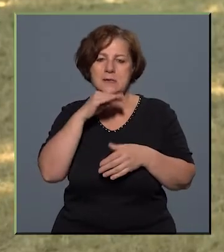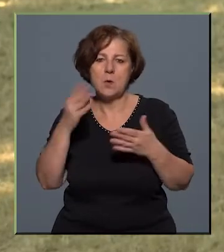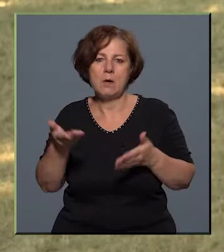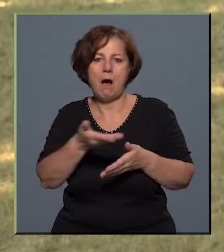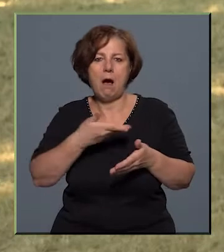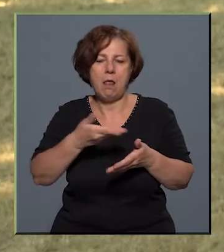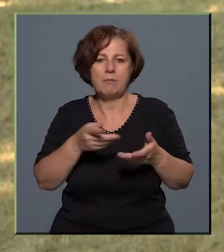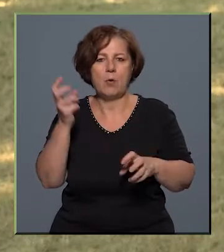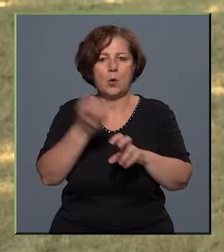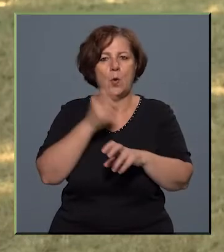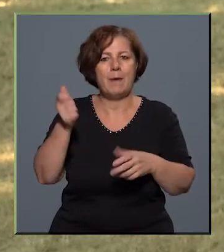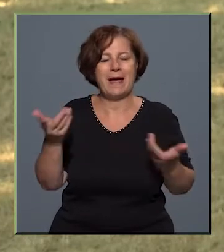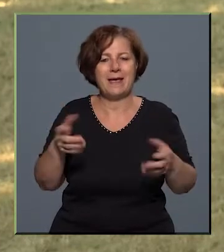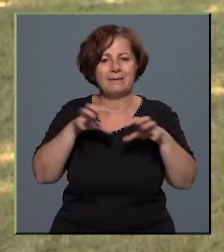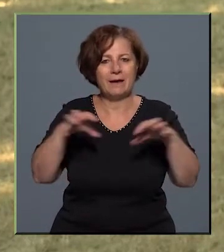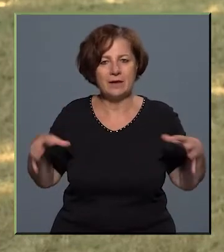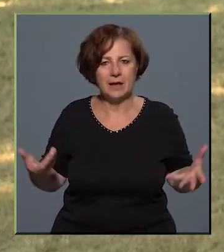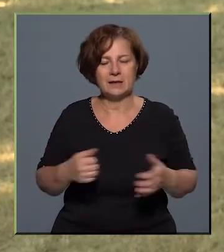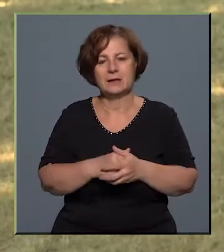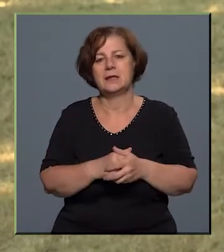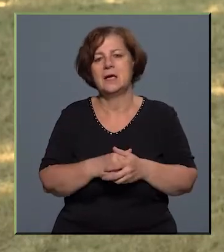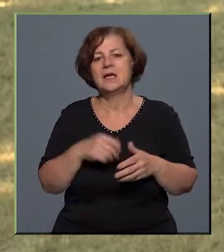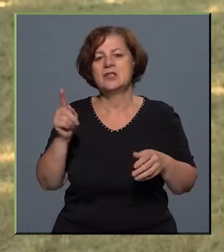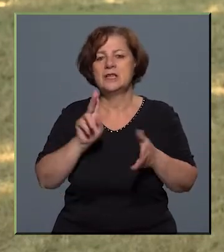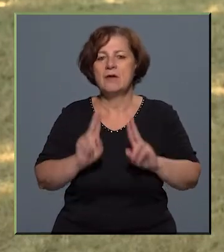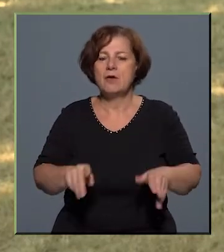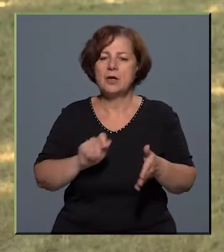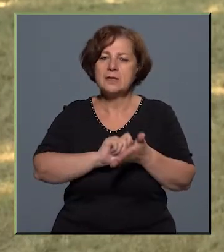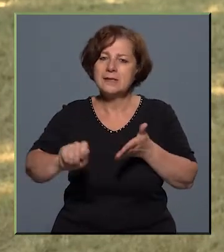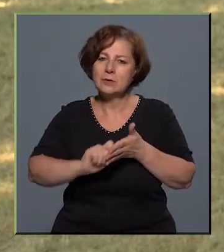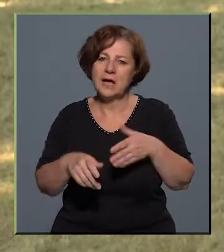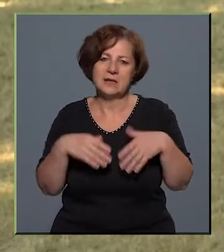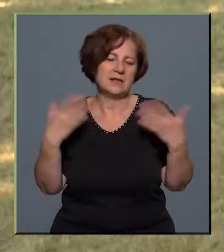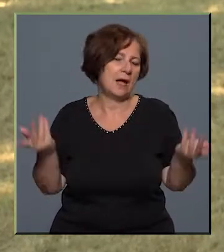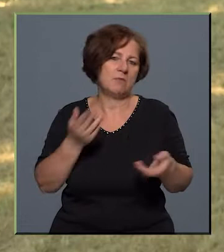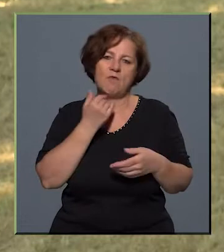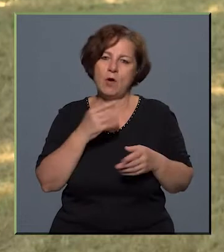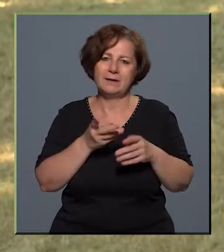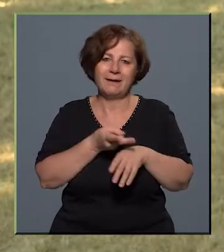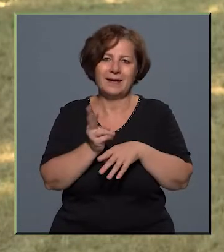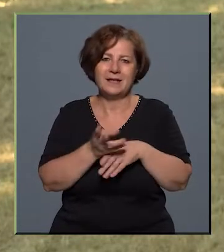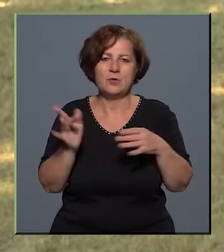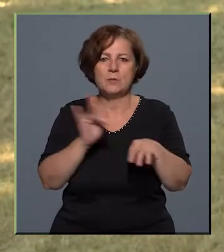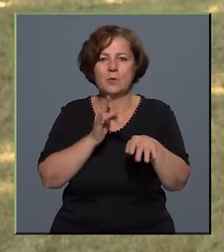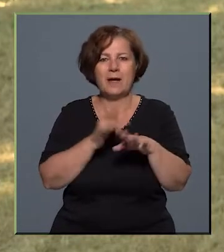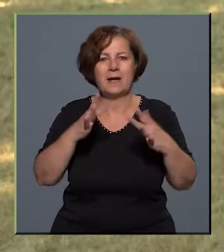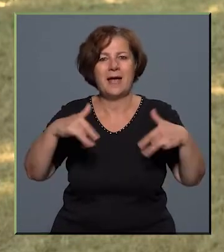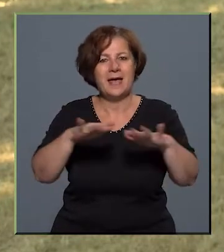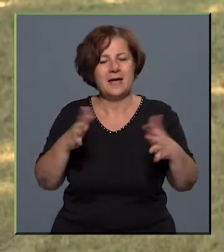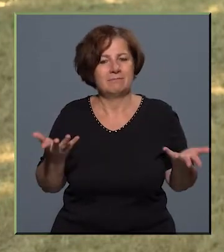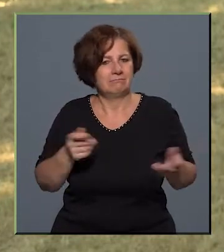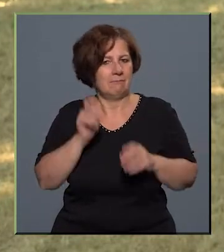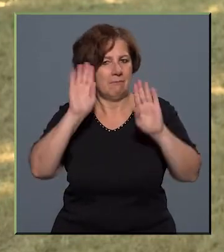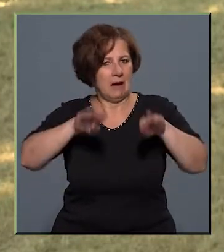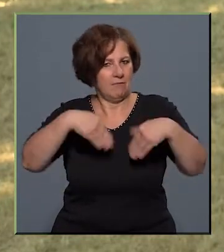alapból Kőbányán tevékenykedik, és itt van az irodánk, székhelyünk, így nem volt kérdéses, hogy hol próbáljuk meg helyszínként ezt